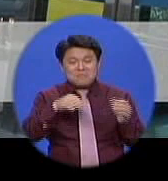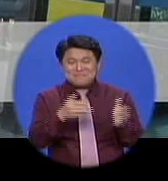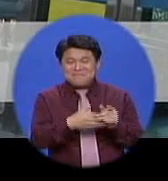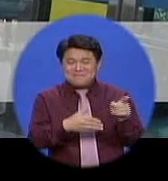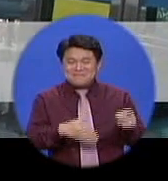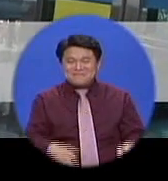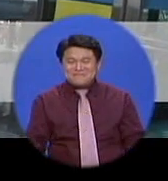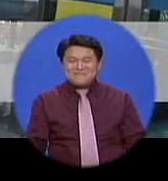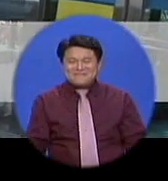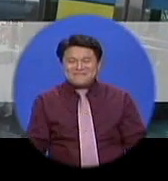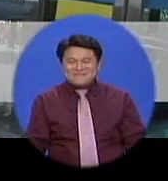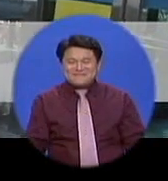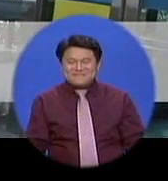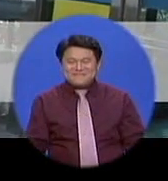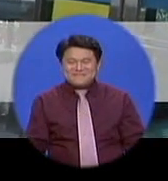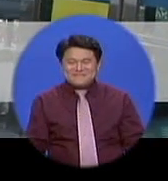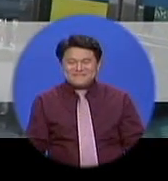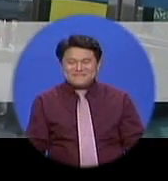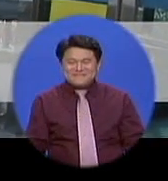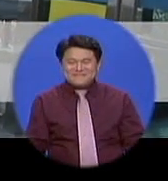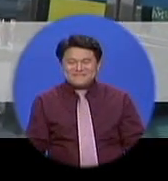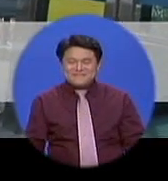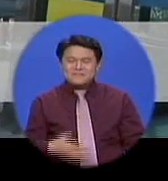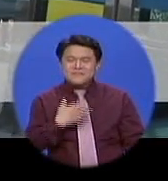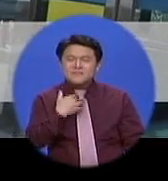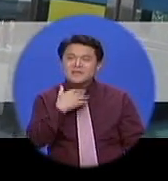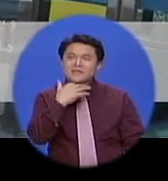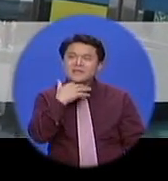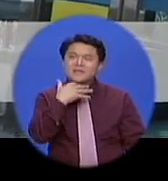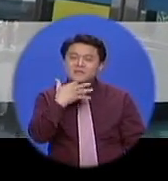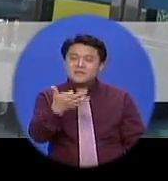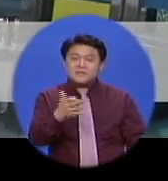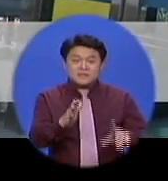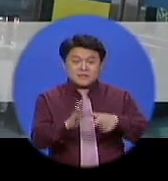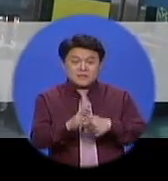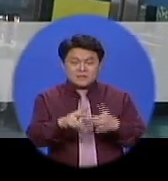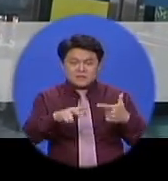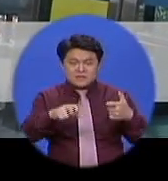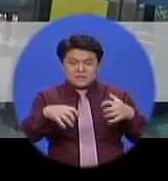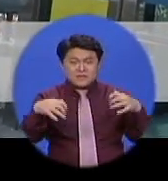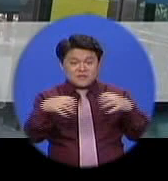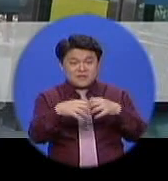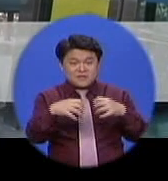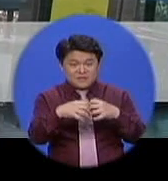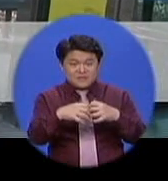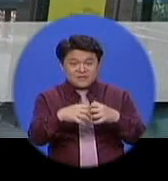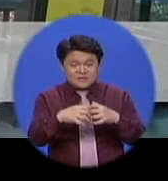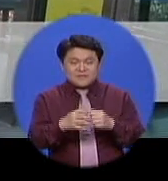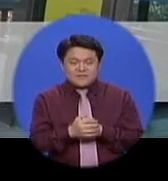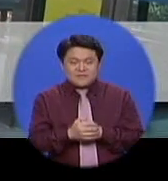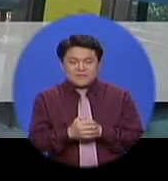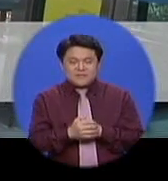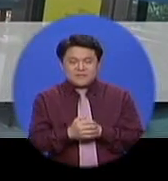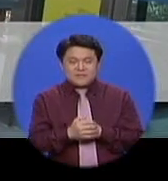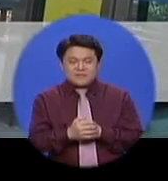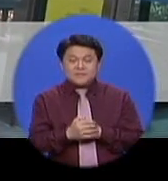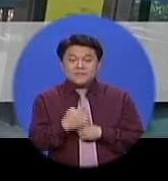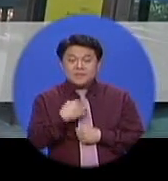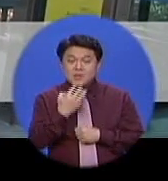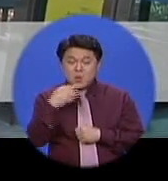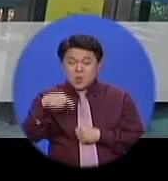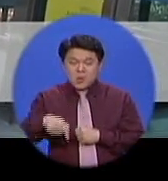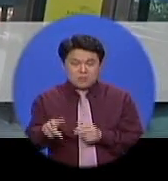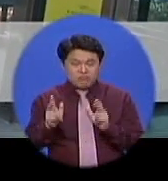뭐 저 공연했잖아. 그래서 내가 19살에 유교독란 났거든. 그래서 이 서울에